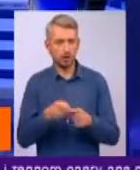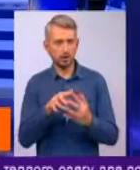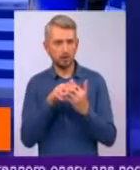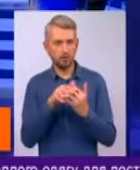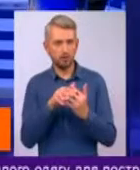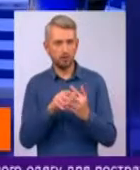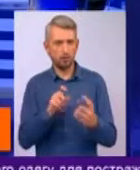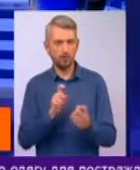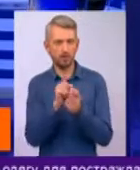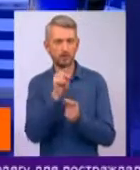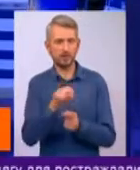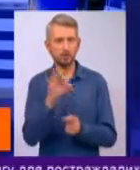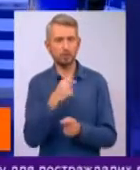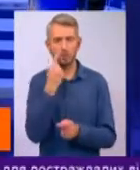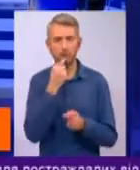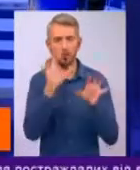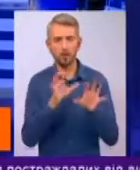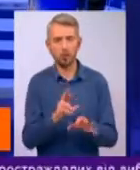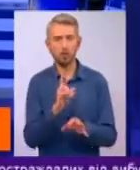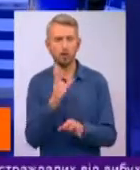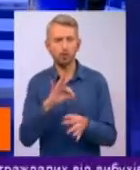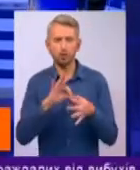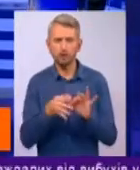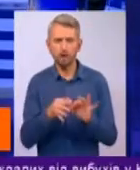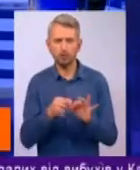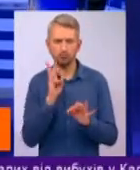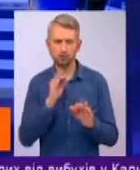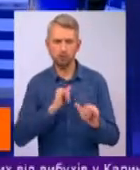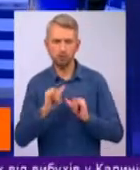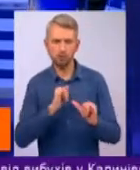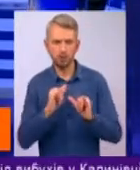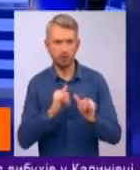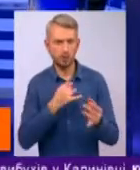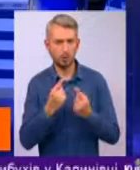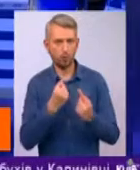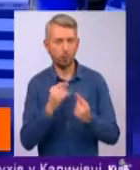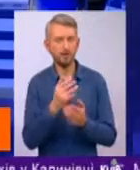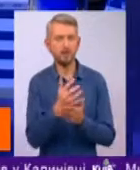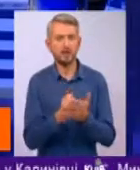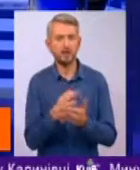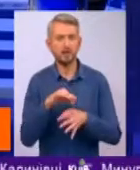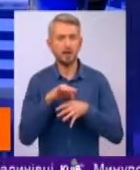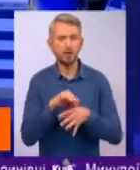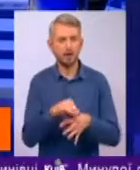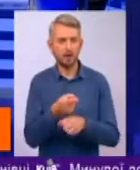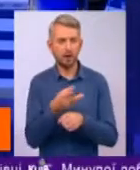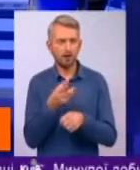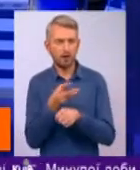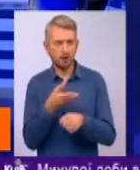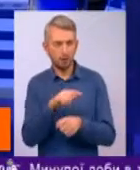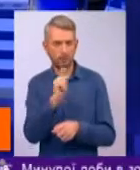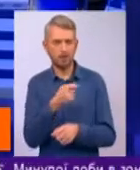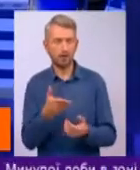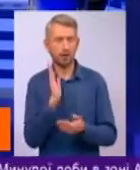ними відносно мовного закону, як де ускладнена дипломатія цих переговорів. І запасів для ведення артилерійської війни, яка буде